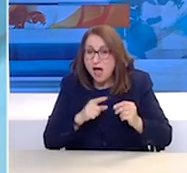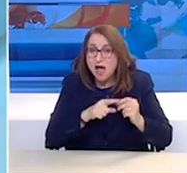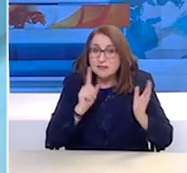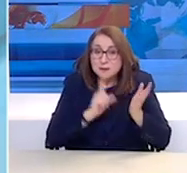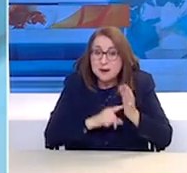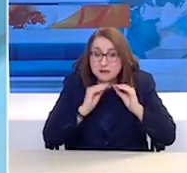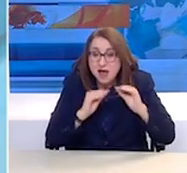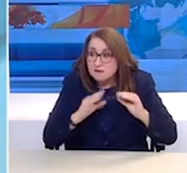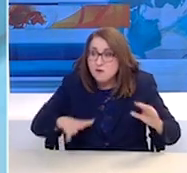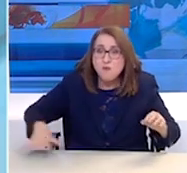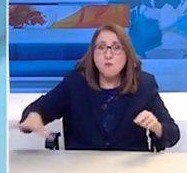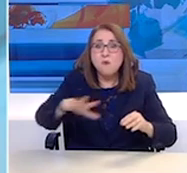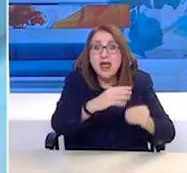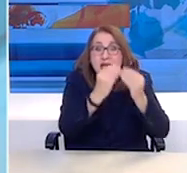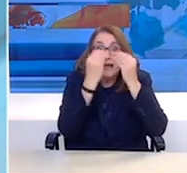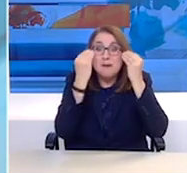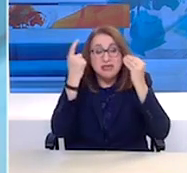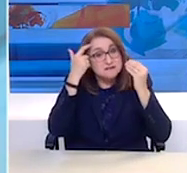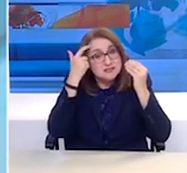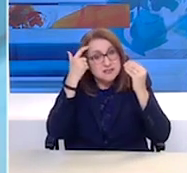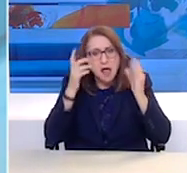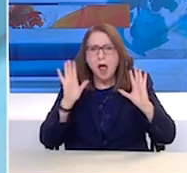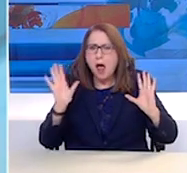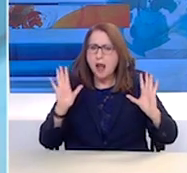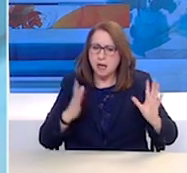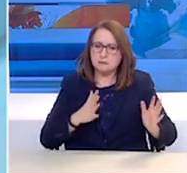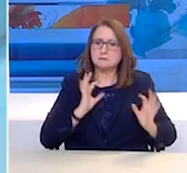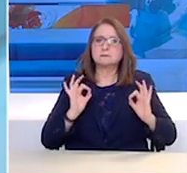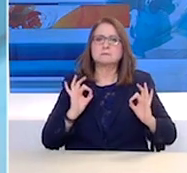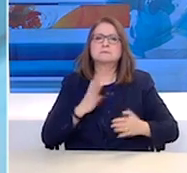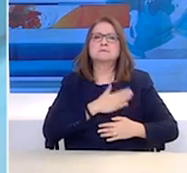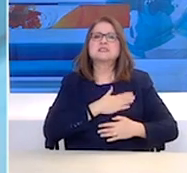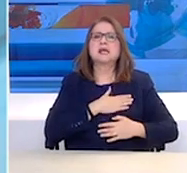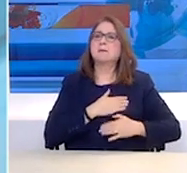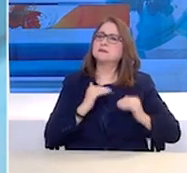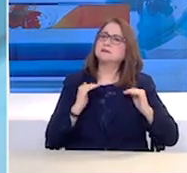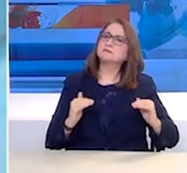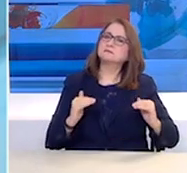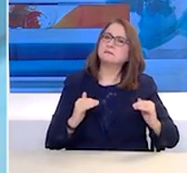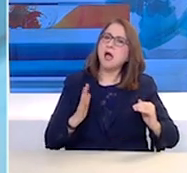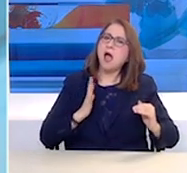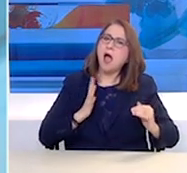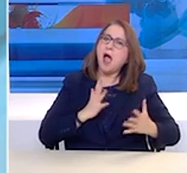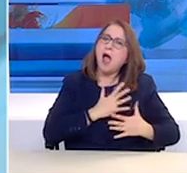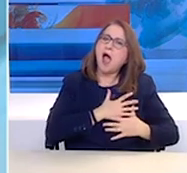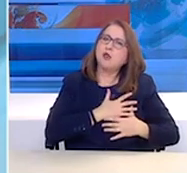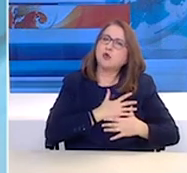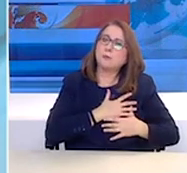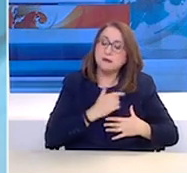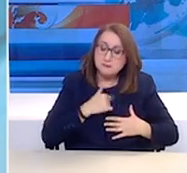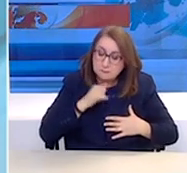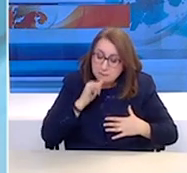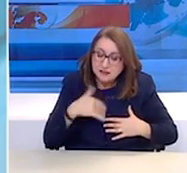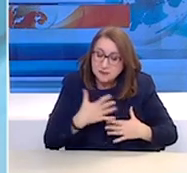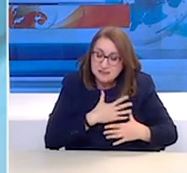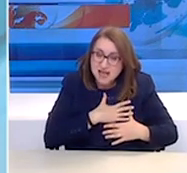την ανθρωπιά μας, δεν θα χάσουμε την κοινωνικότητά μας, δεν θα επιτρέψουμε σε αυτά τα μέτρα να μας καταργήσουν την ανθρωπιά μας.